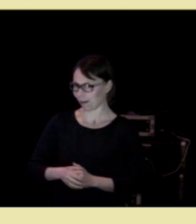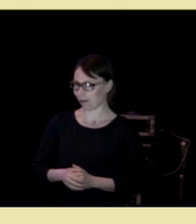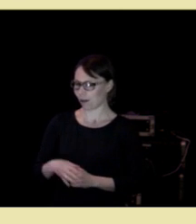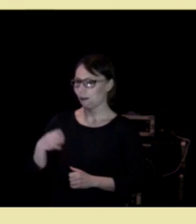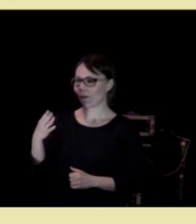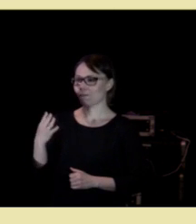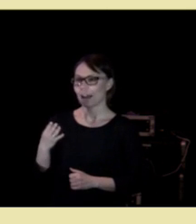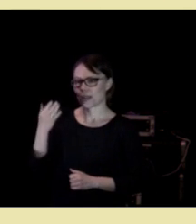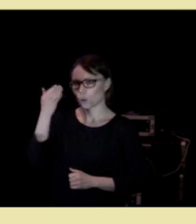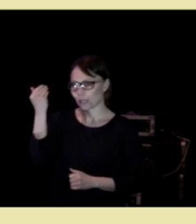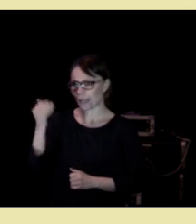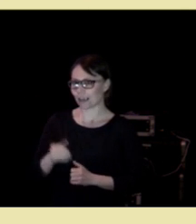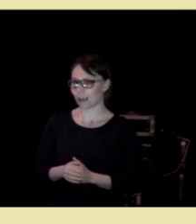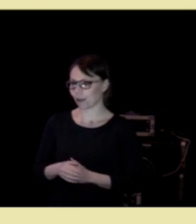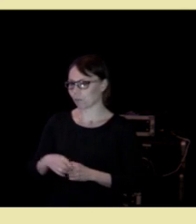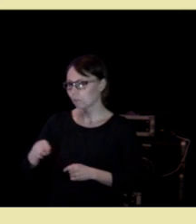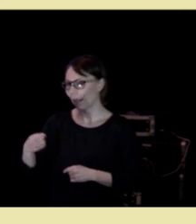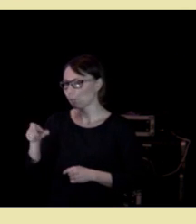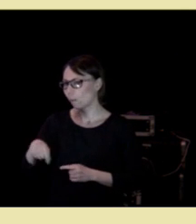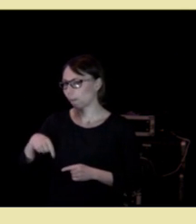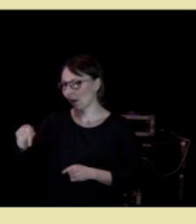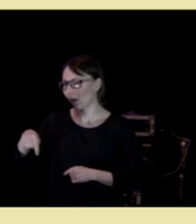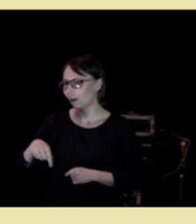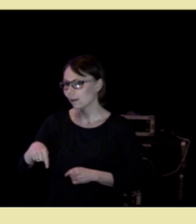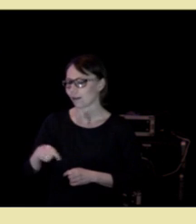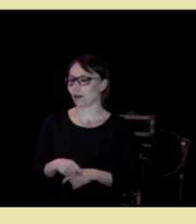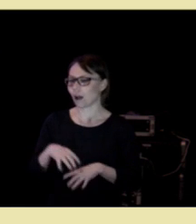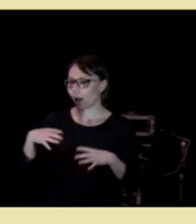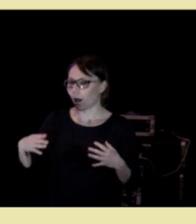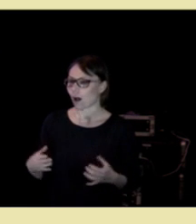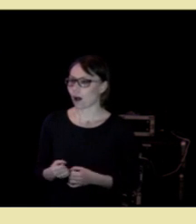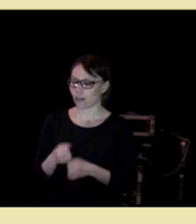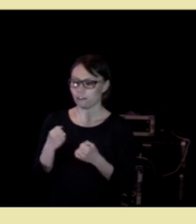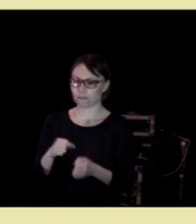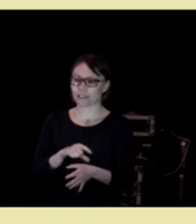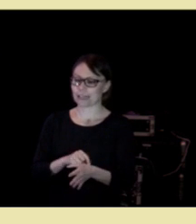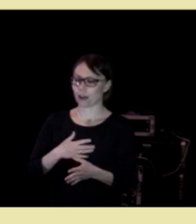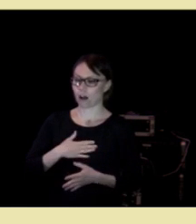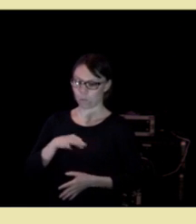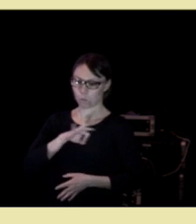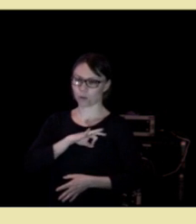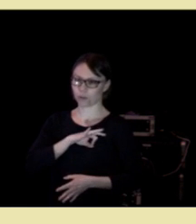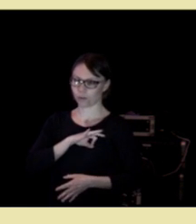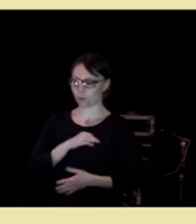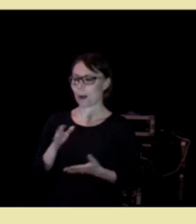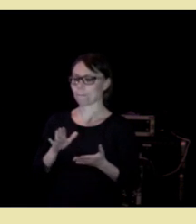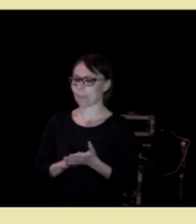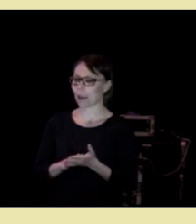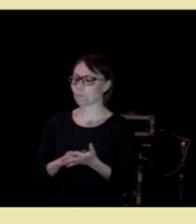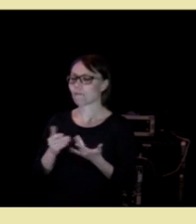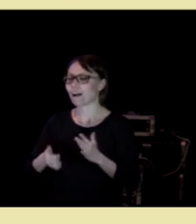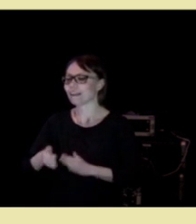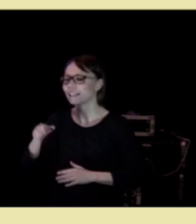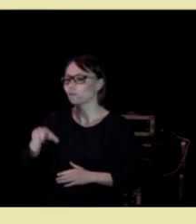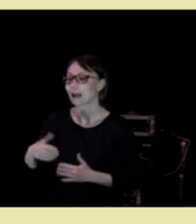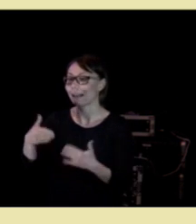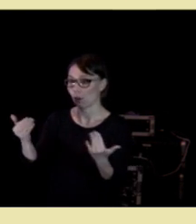4. juni, om en liten måned, så har alle fastlegene i Sandefjord på seg bøtten og med på hva viktig for deg